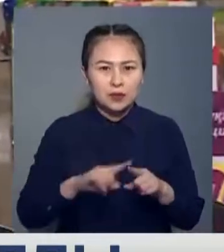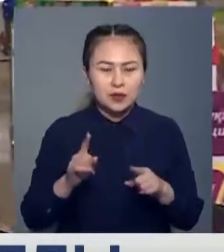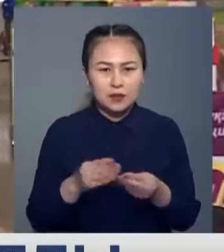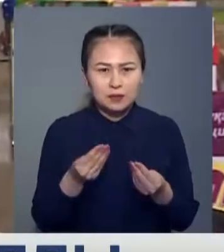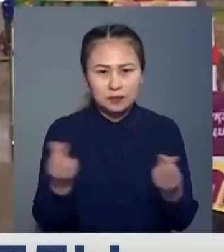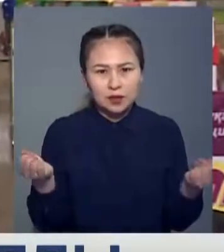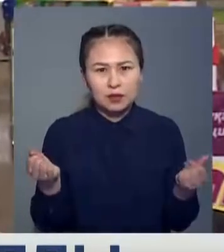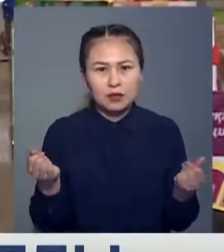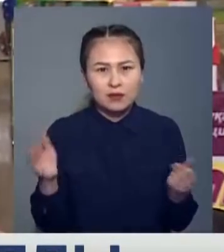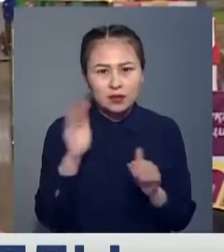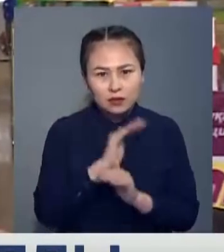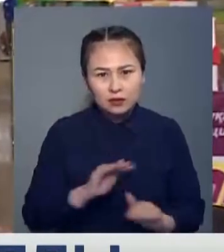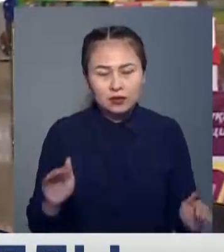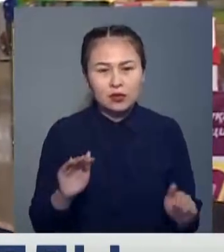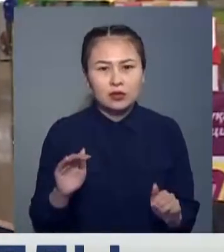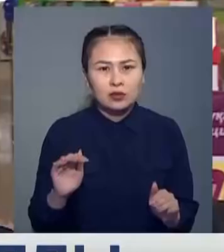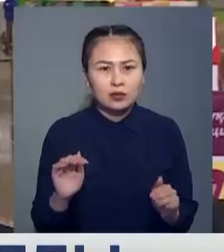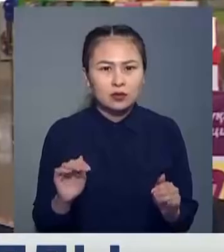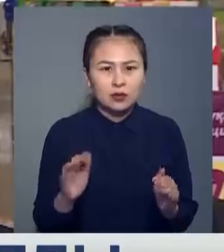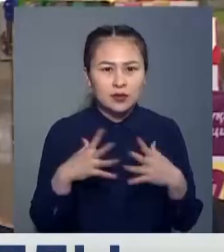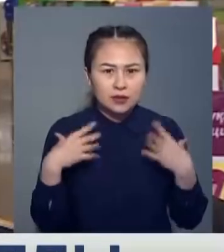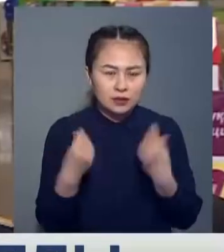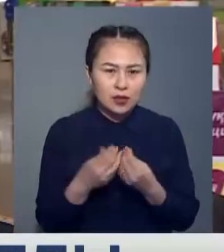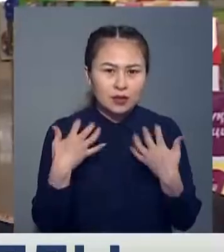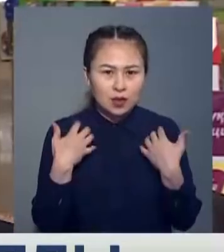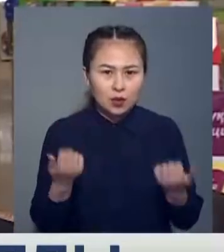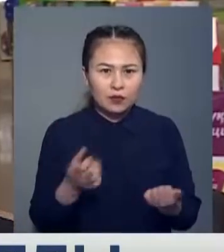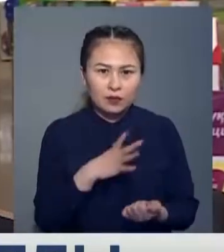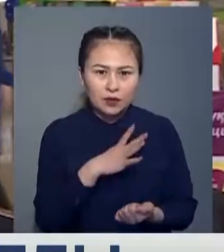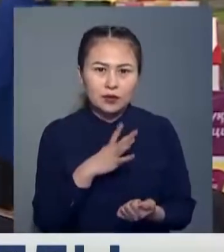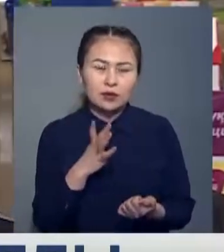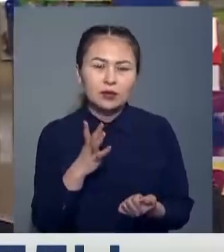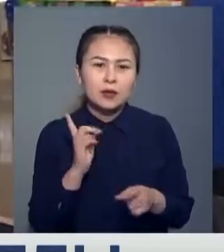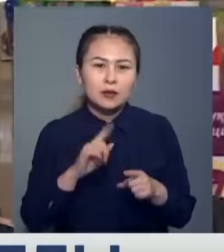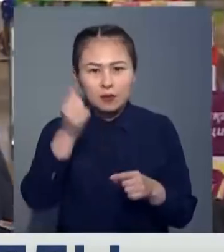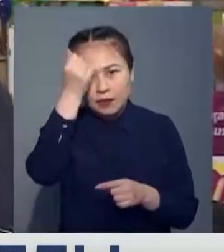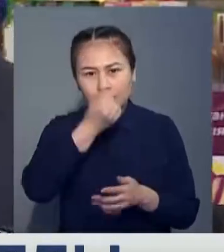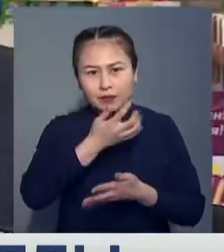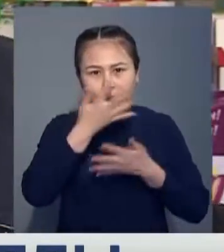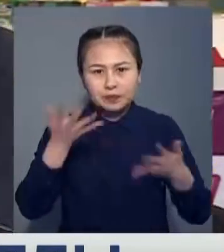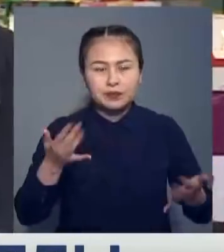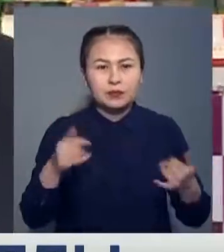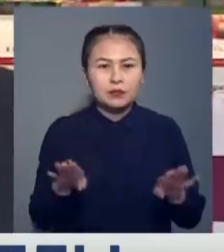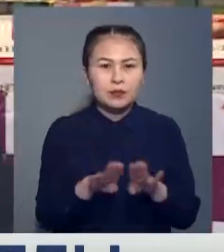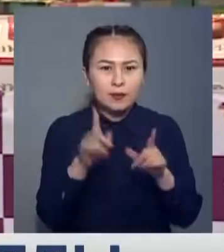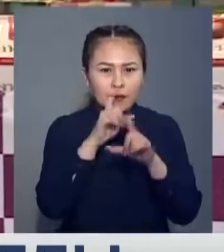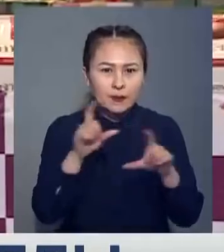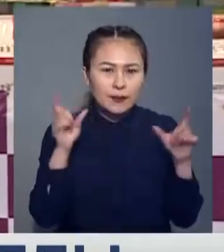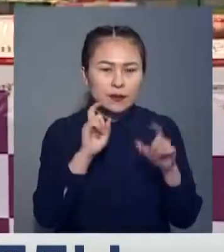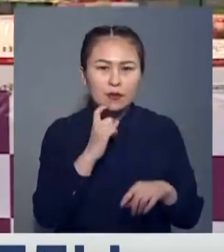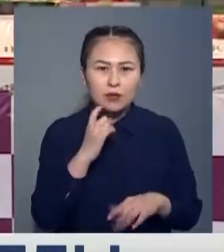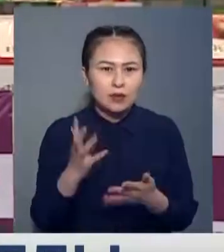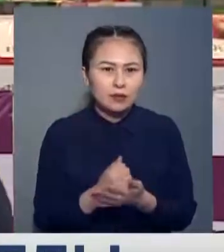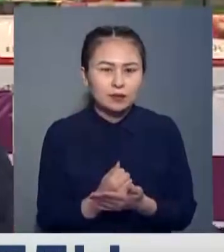кетсін. Еліміз тыныш отаным заман, оттасын заман болсын. Көп рахмет енді. Қазір өз маска табудың өзі қиын